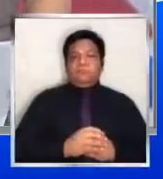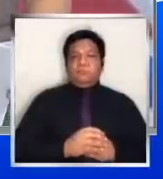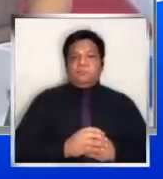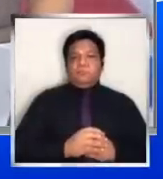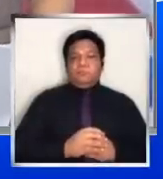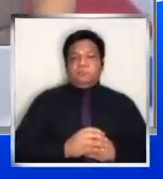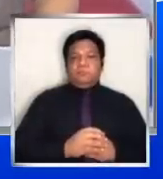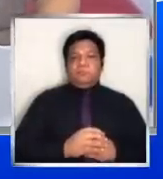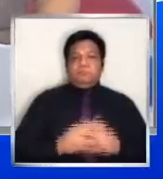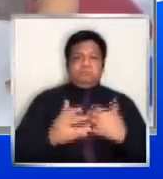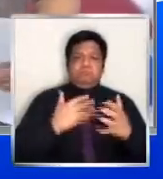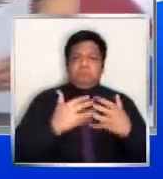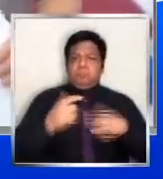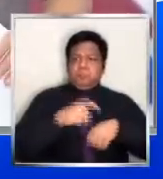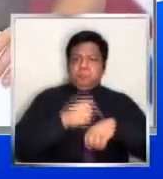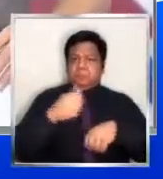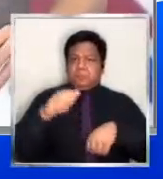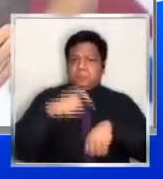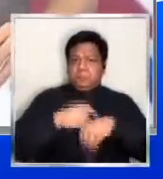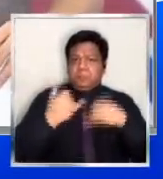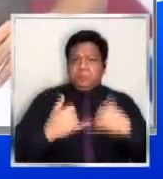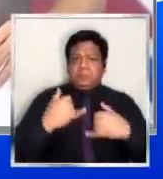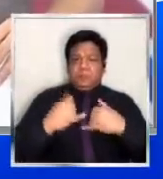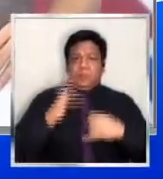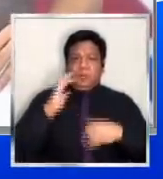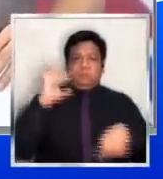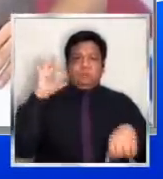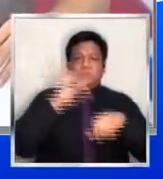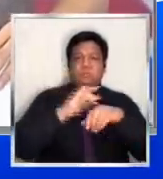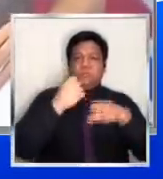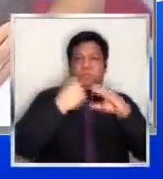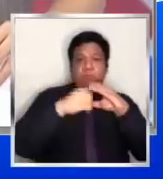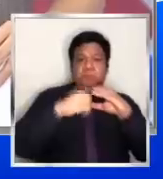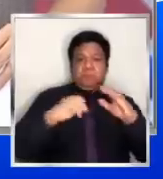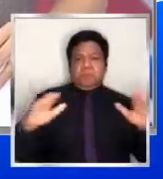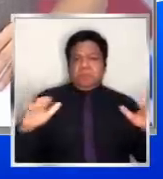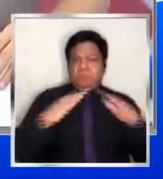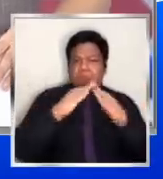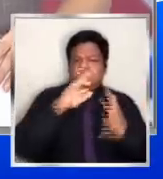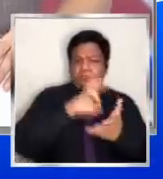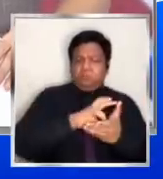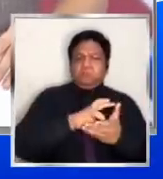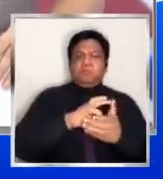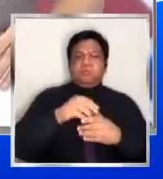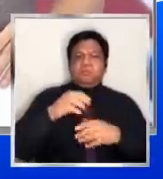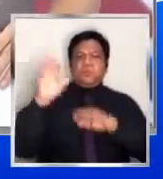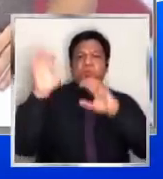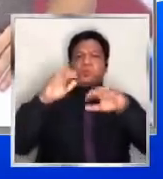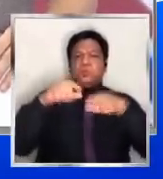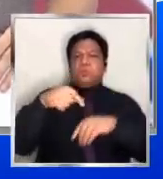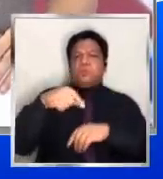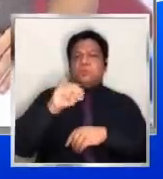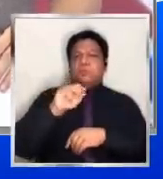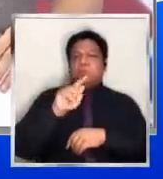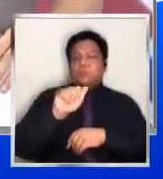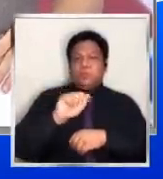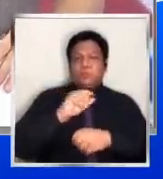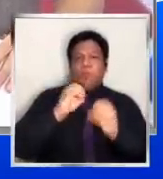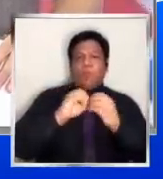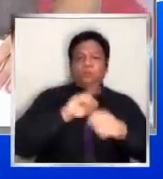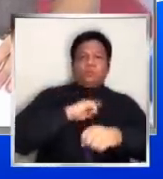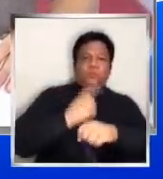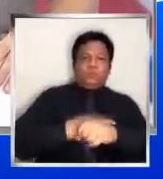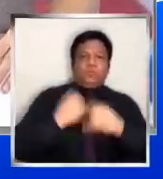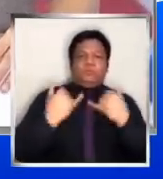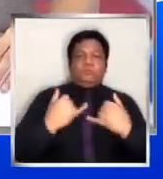Ano mga oras mula ngayon, magla-landfall na sa Camarines Sur Albay area ang bagyong Quinta na lumakas pa at isa ng typhoon. Ramdam na